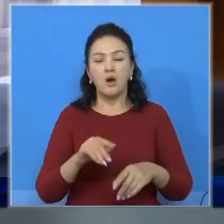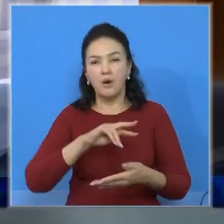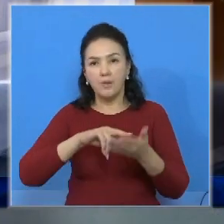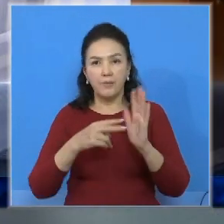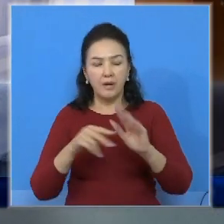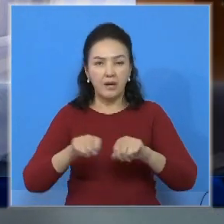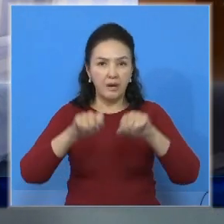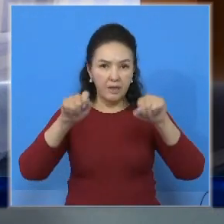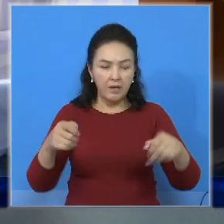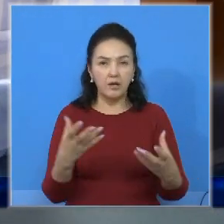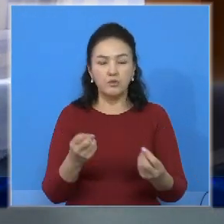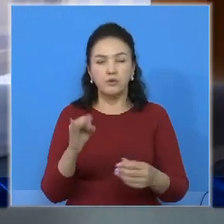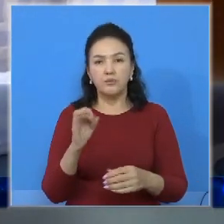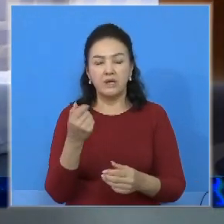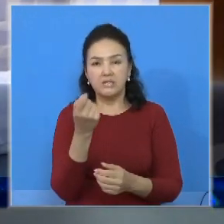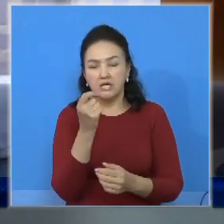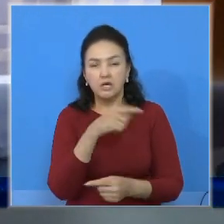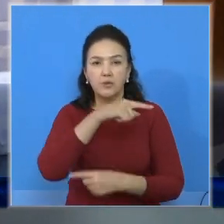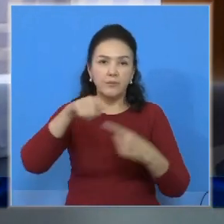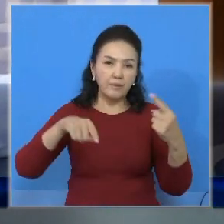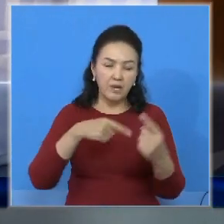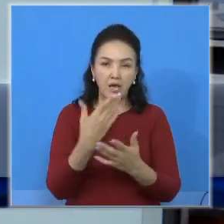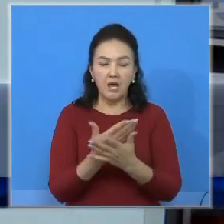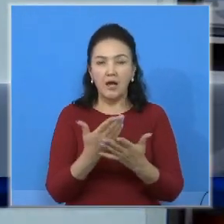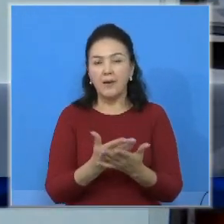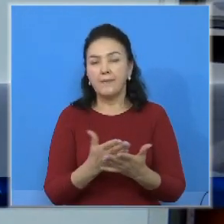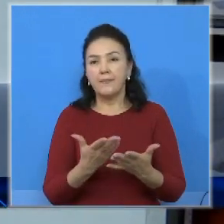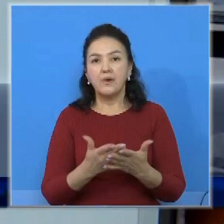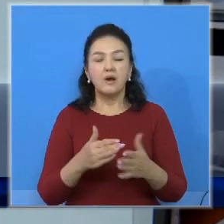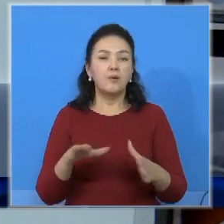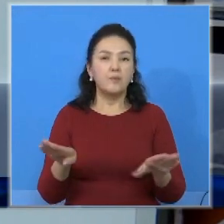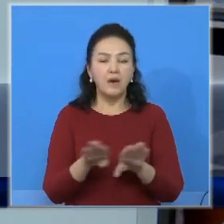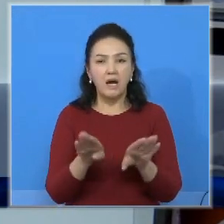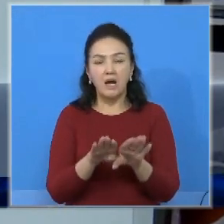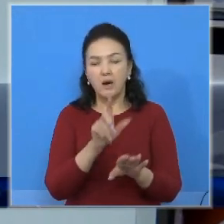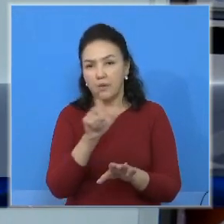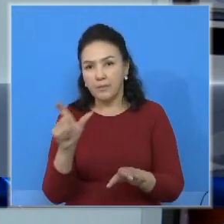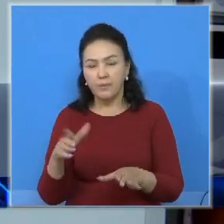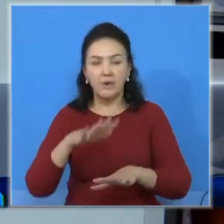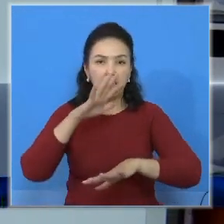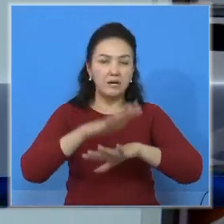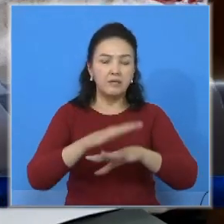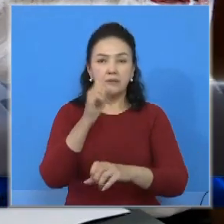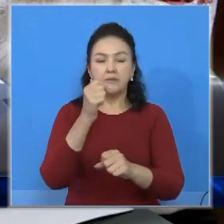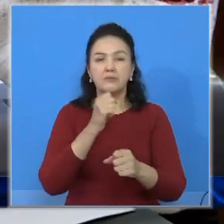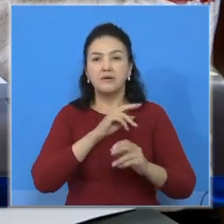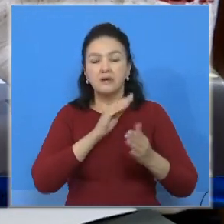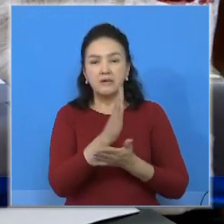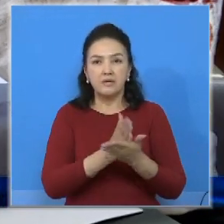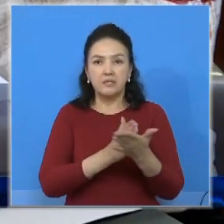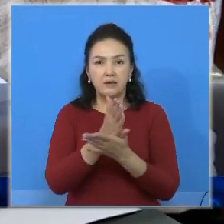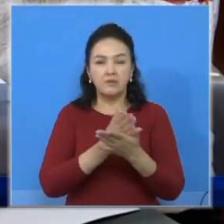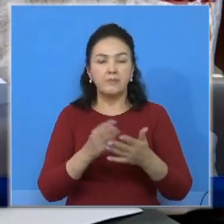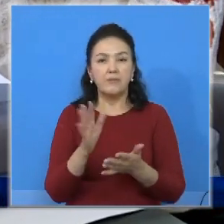жоспарда. Нурбанк шағын және орта кәсіпкерлік субъектілері үшін де, сол сияқты халық үшін де банк қызметтерінің барлық